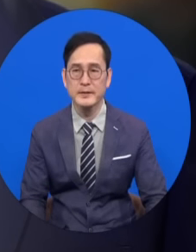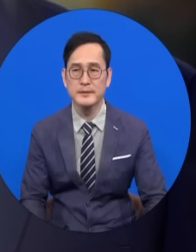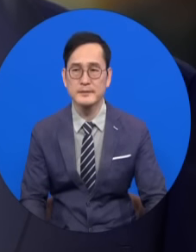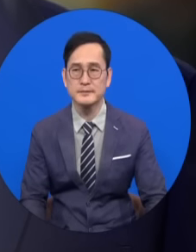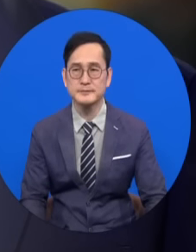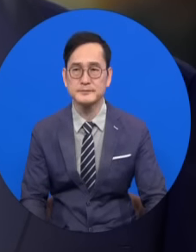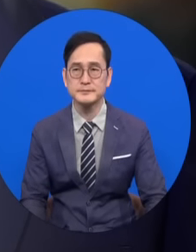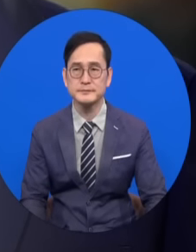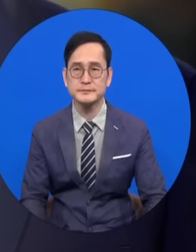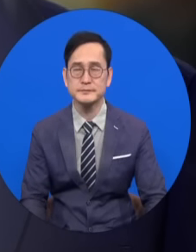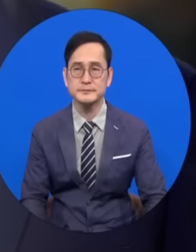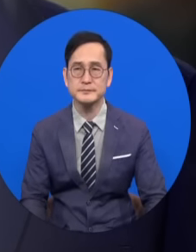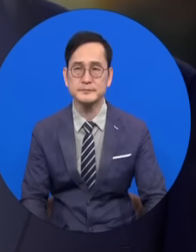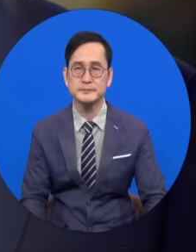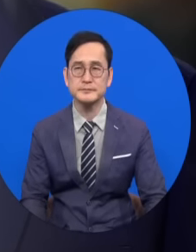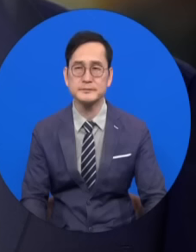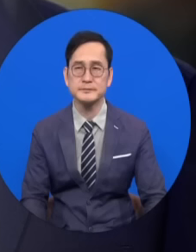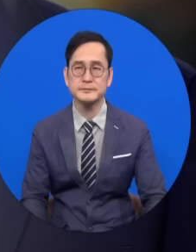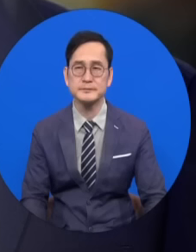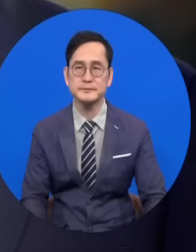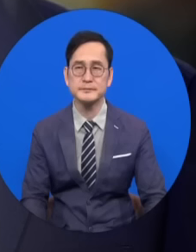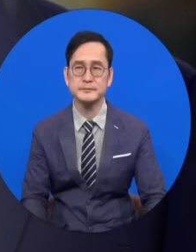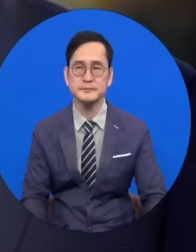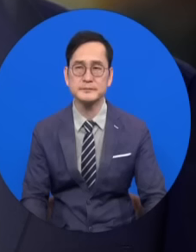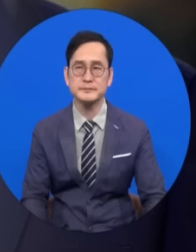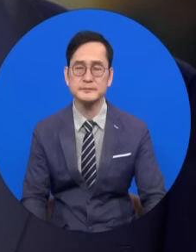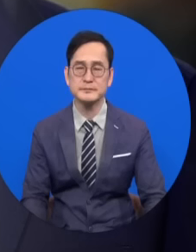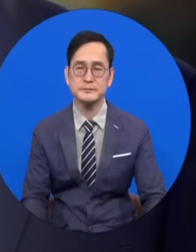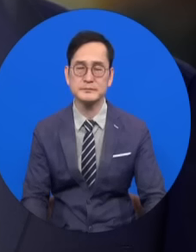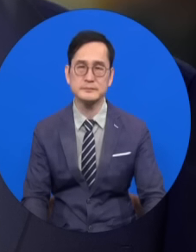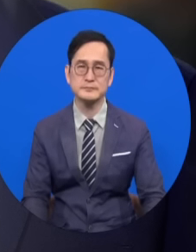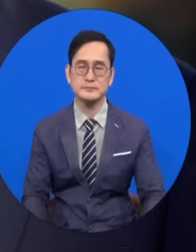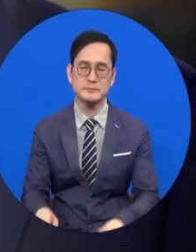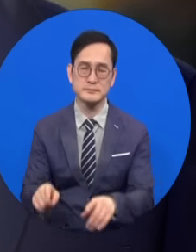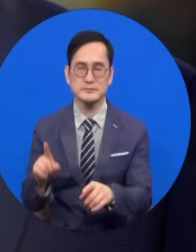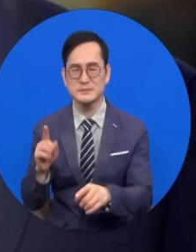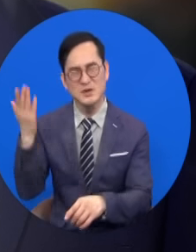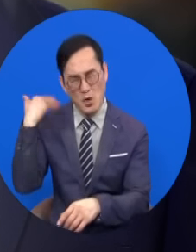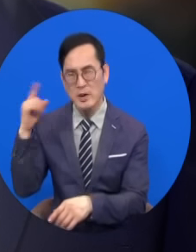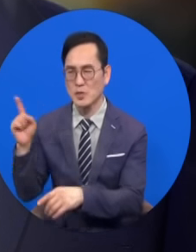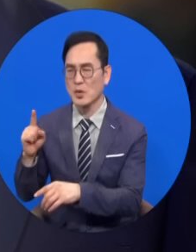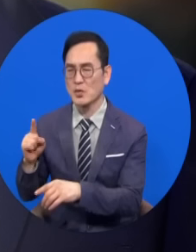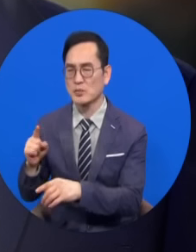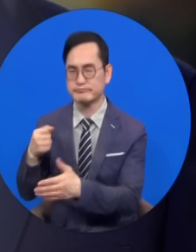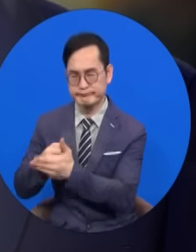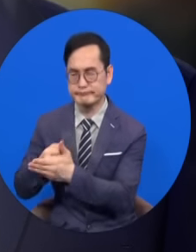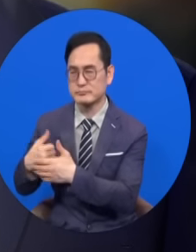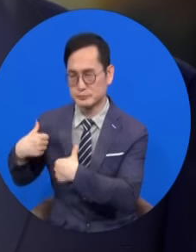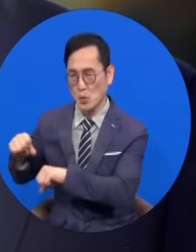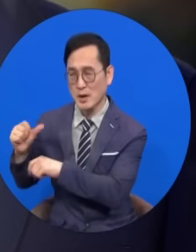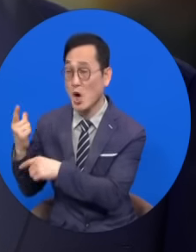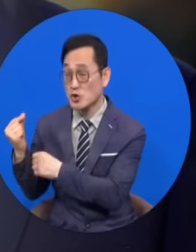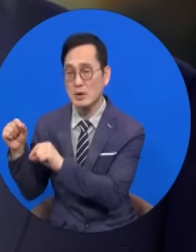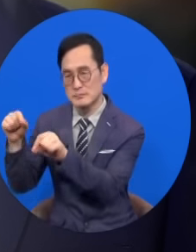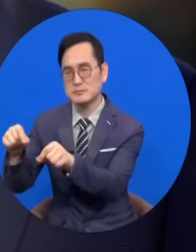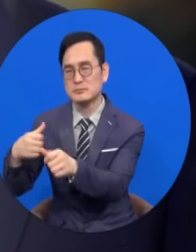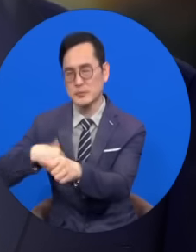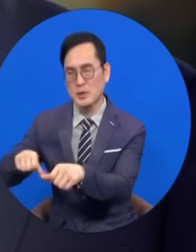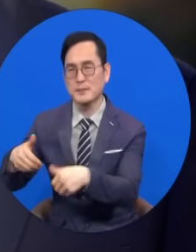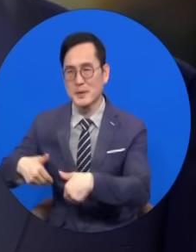도전 포기라는 고통스러운 결정을 내렸다 바이도 그렇게 해야 한다 CNN 바이든 측근들과 민주당 전직 의원 등